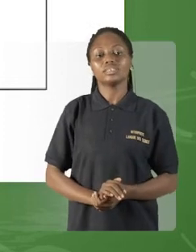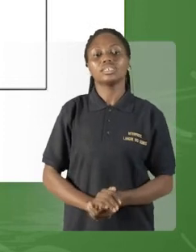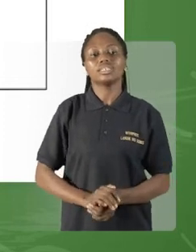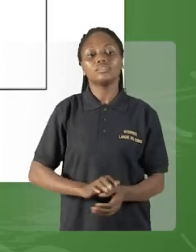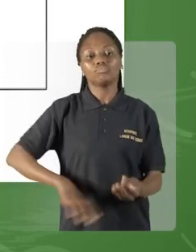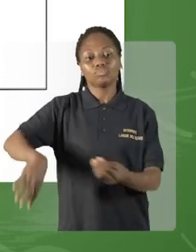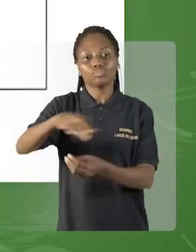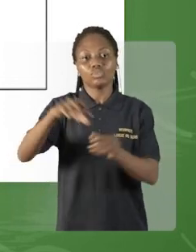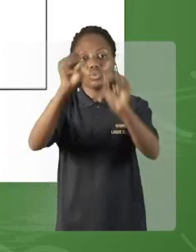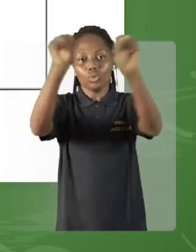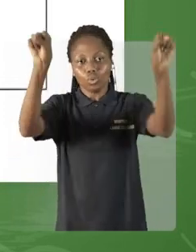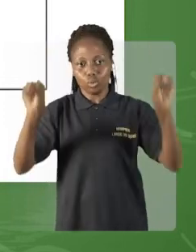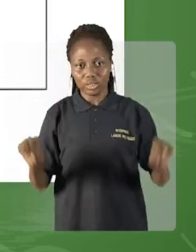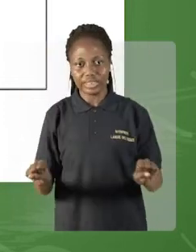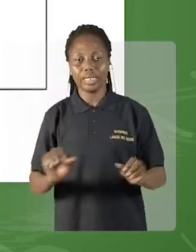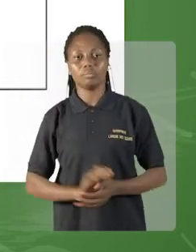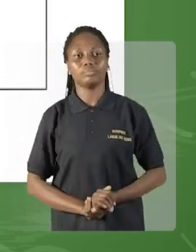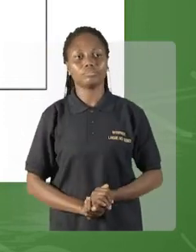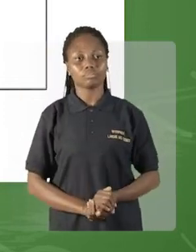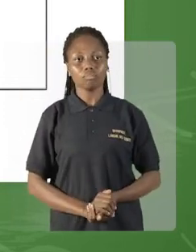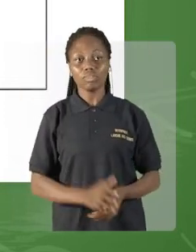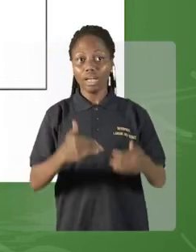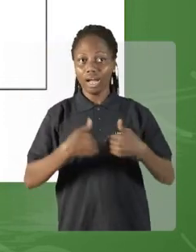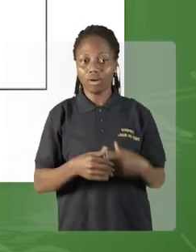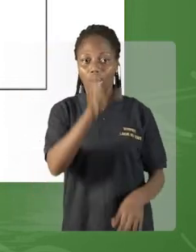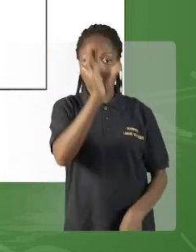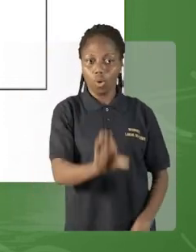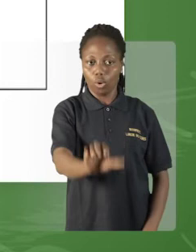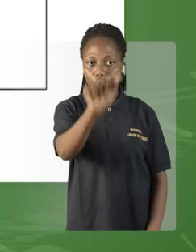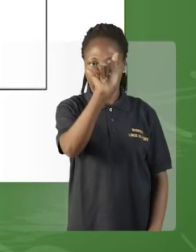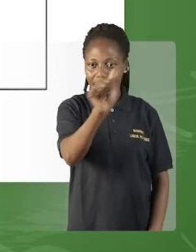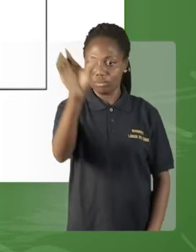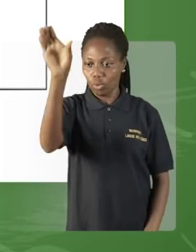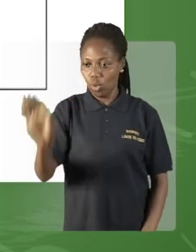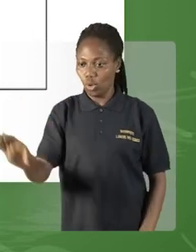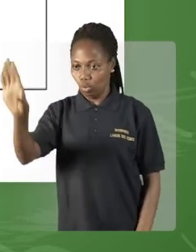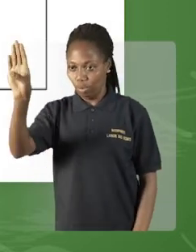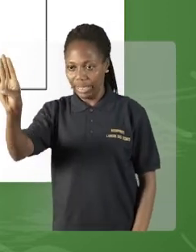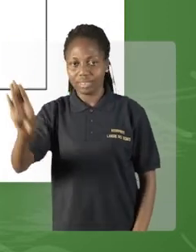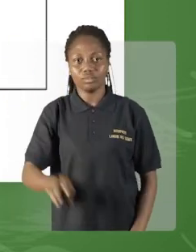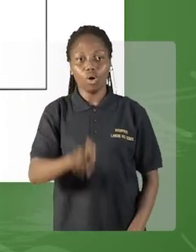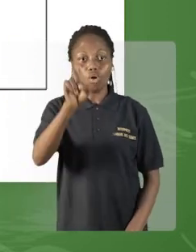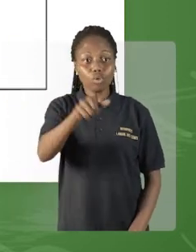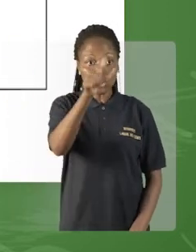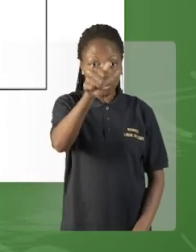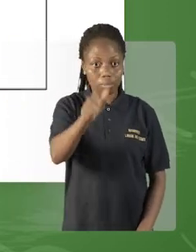voici. Vous avez quelques instants pour traiter cet exercice.